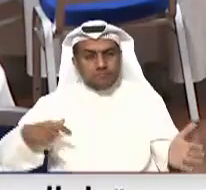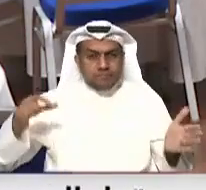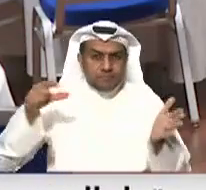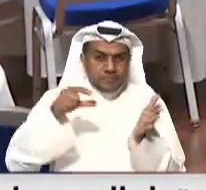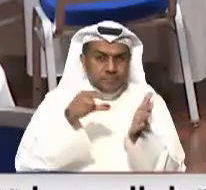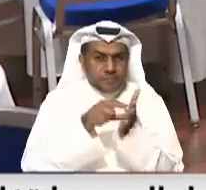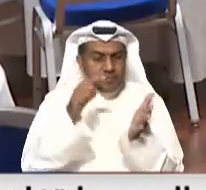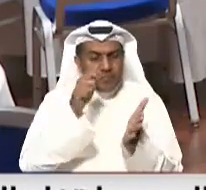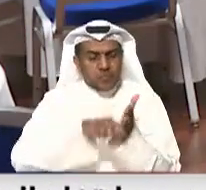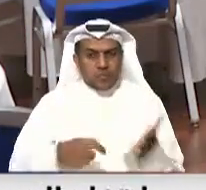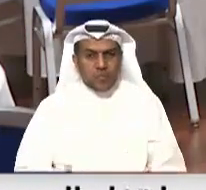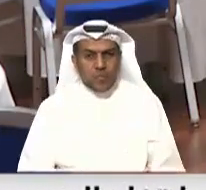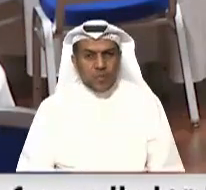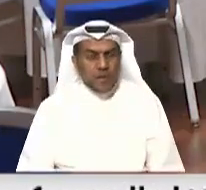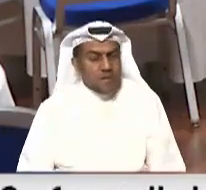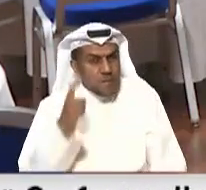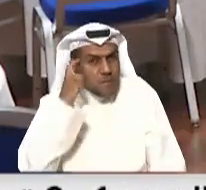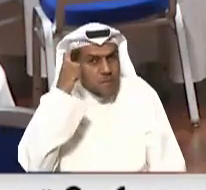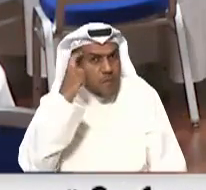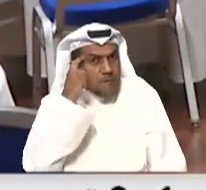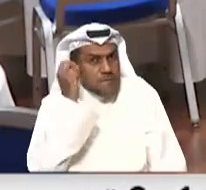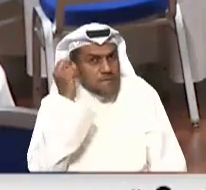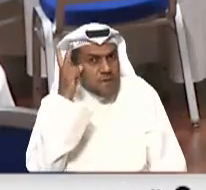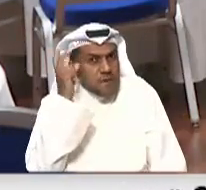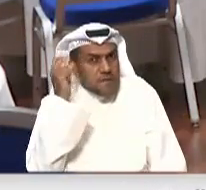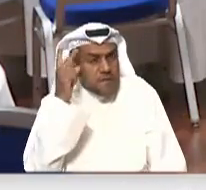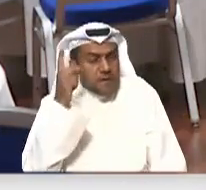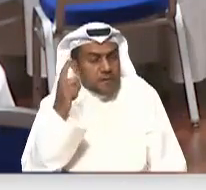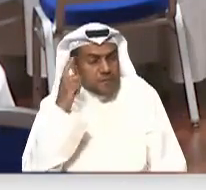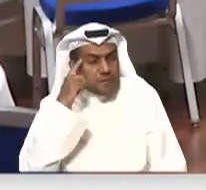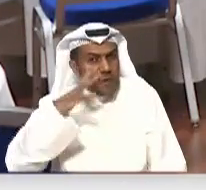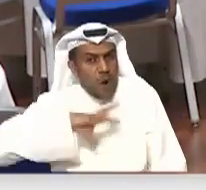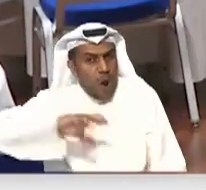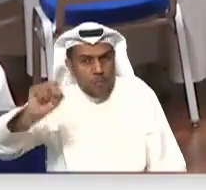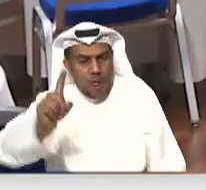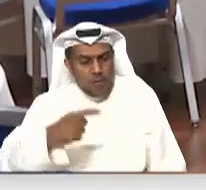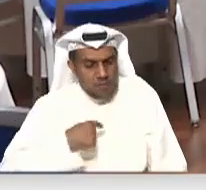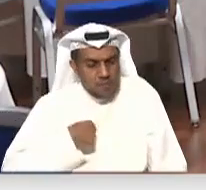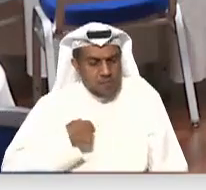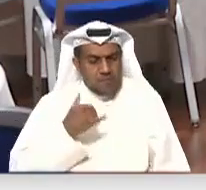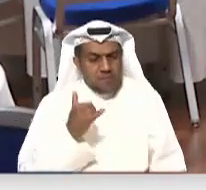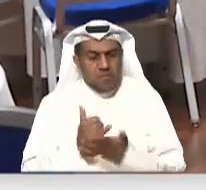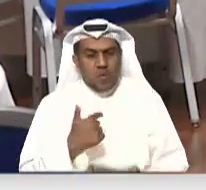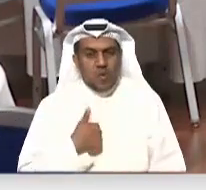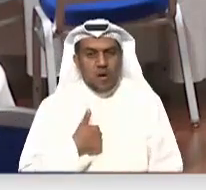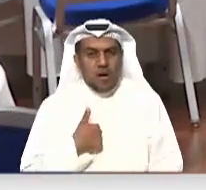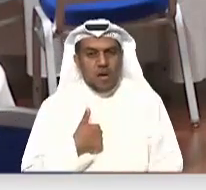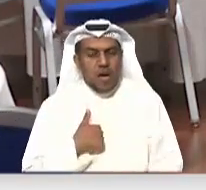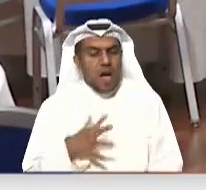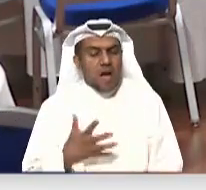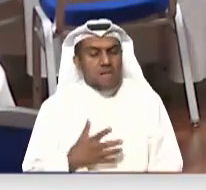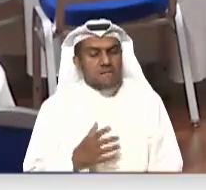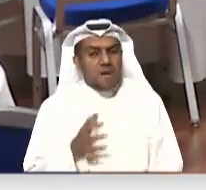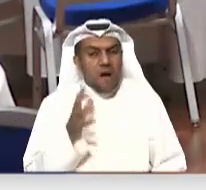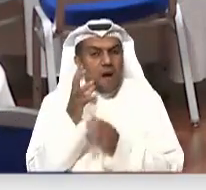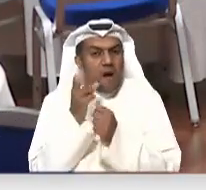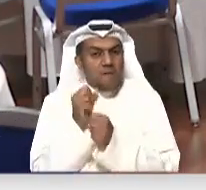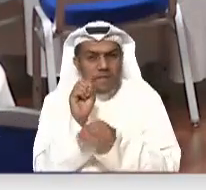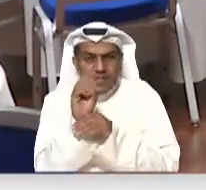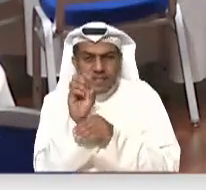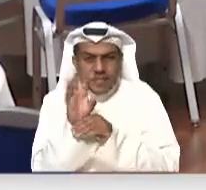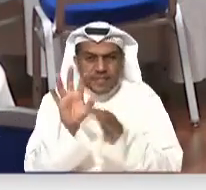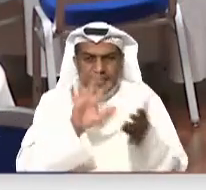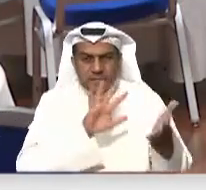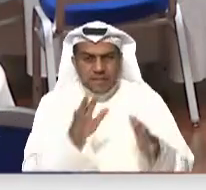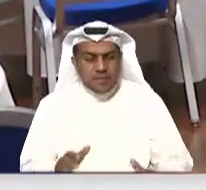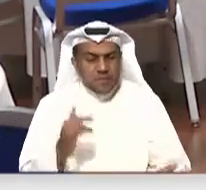الملكية الفكرية هي إبداعات العقل، فلما انت تطلع لك فكرة تبي تحميها، فشلون نحمي هالفكرة وشنو أنواعها وشلون نقدر